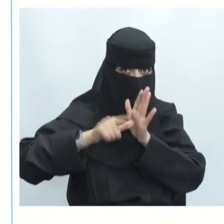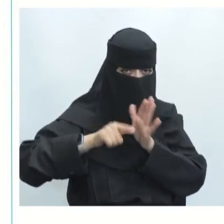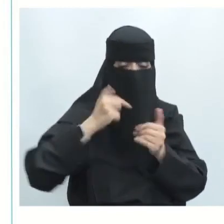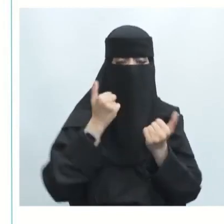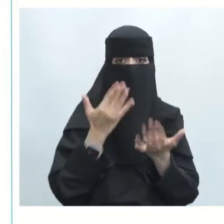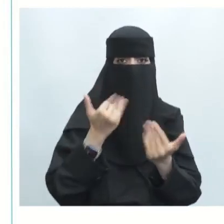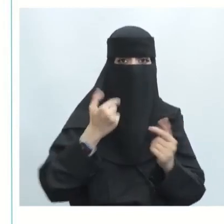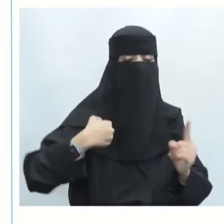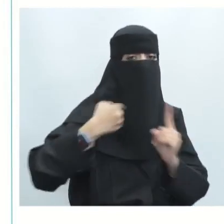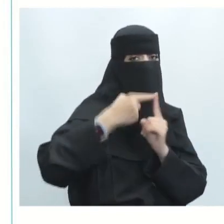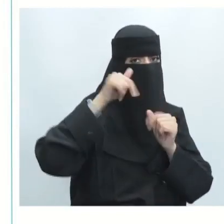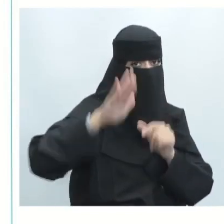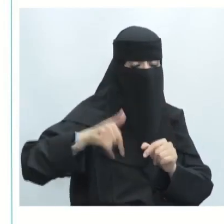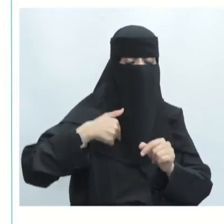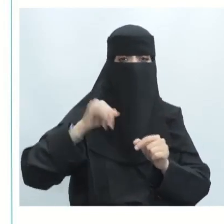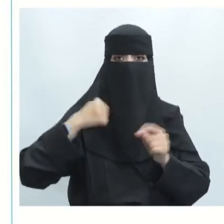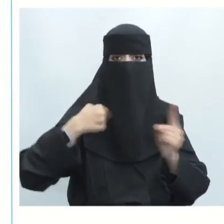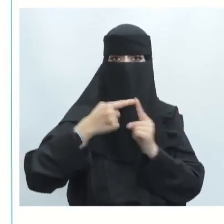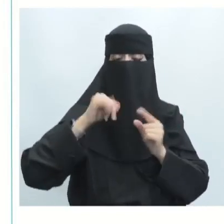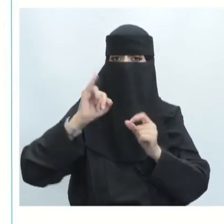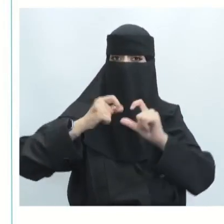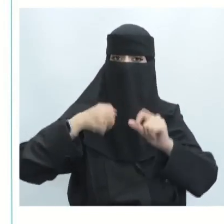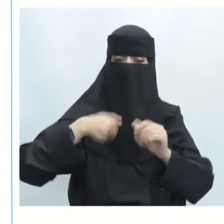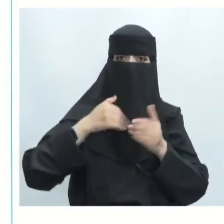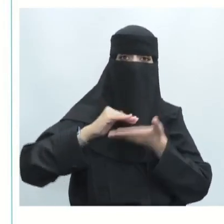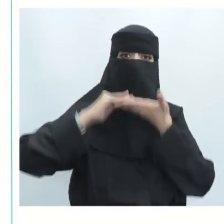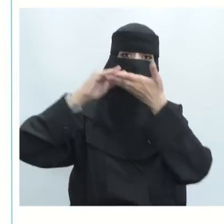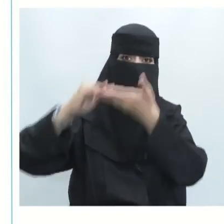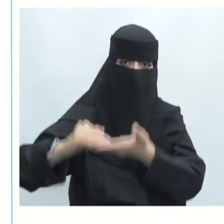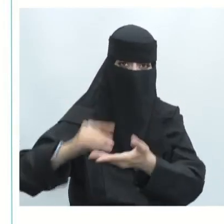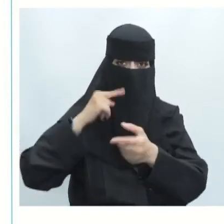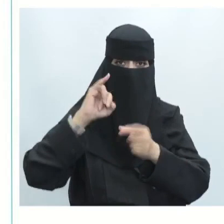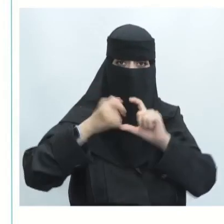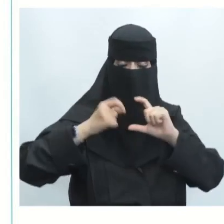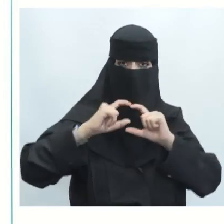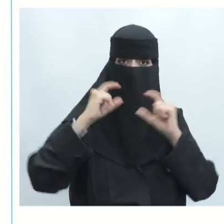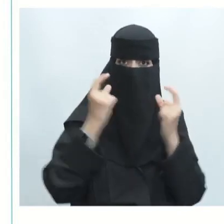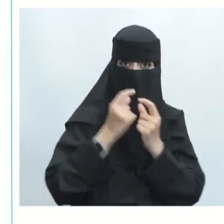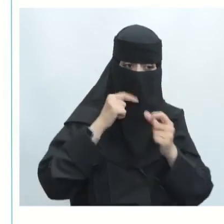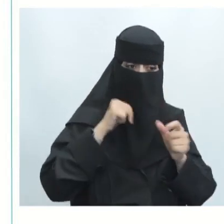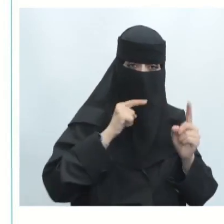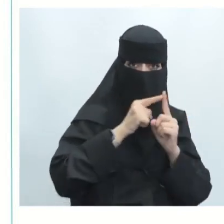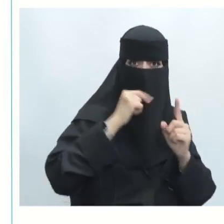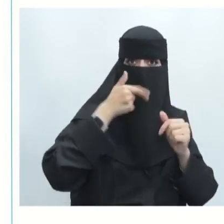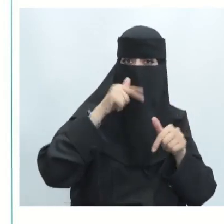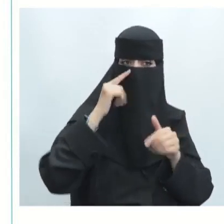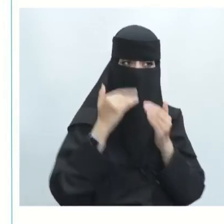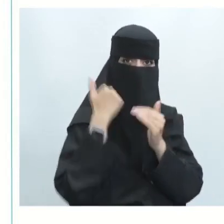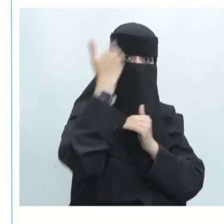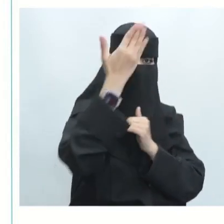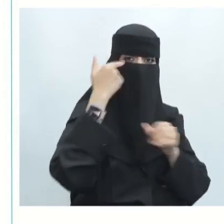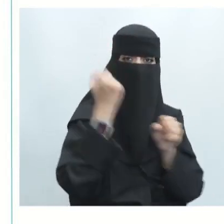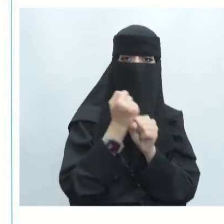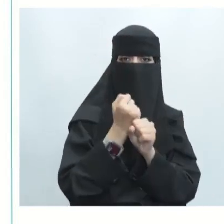تقود المنظمه نحو رؤيتها نحو الهدف او الغرض الذي انشات من اجله